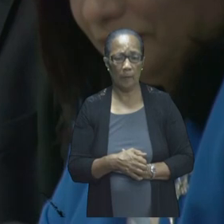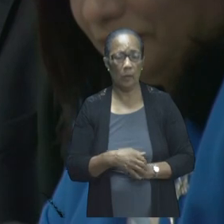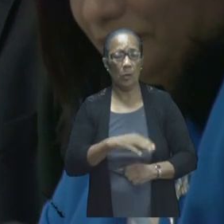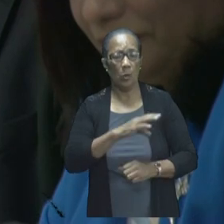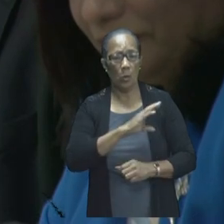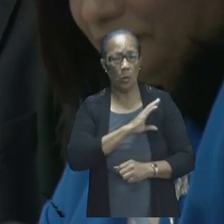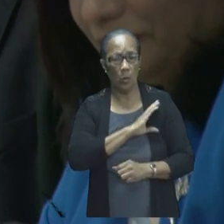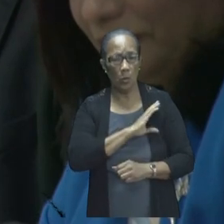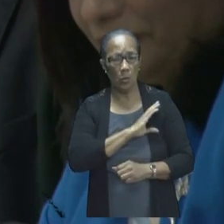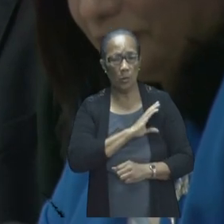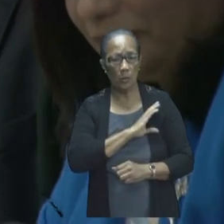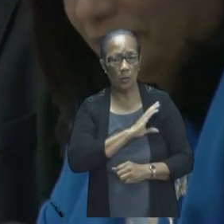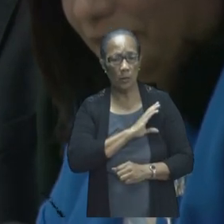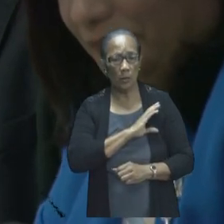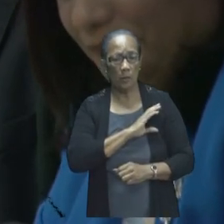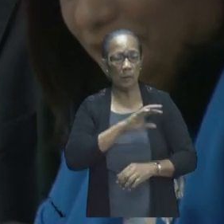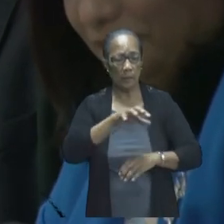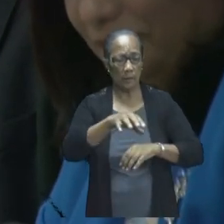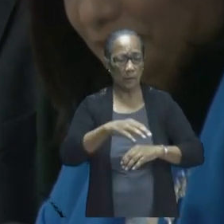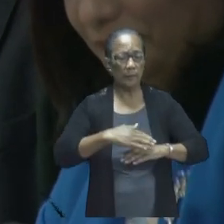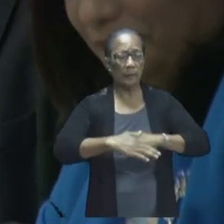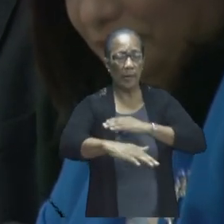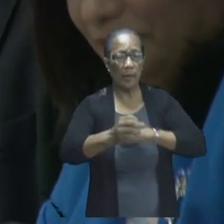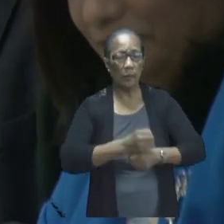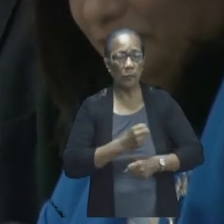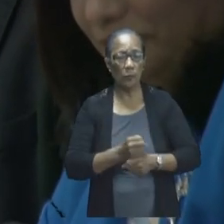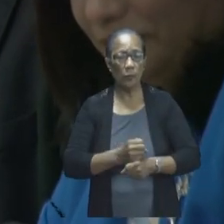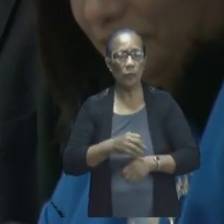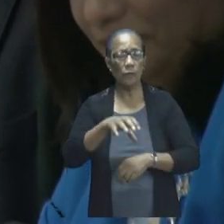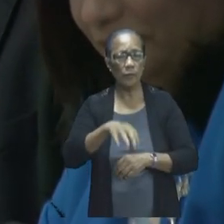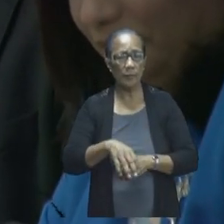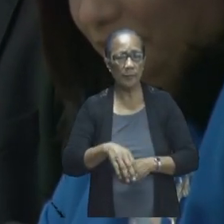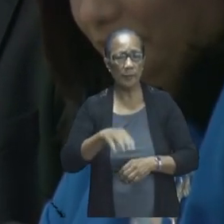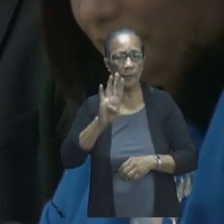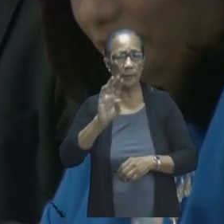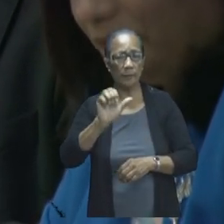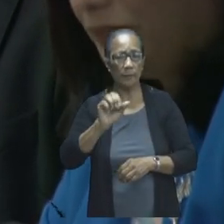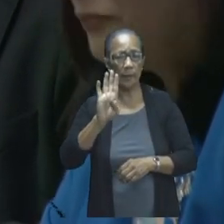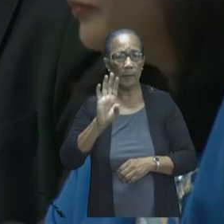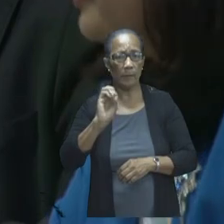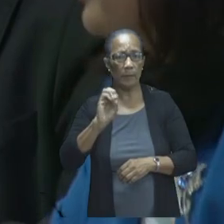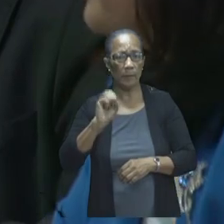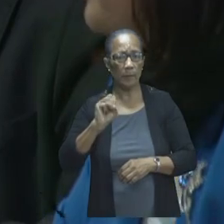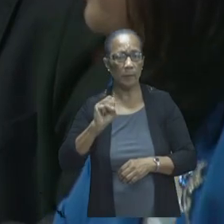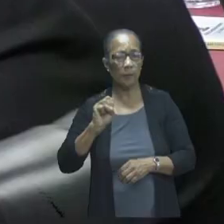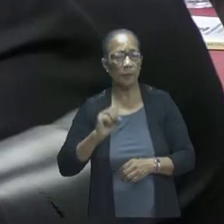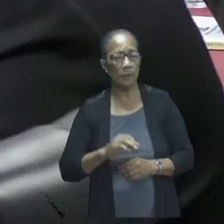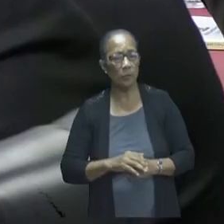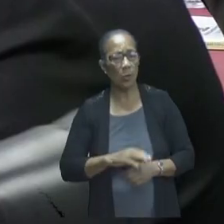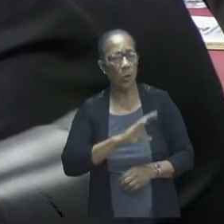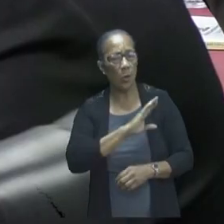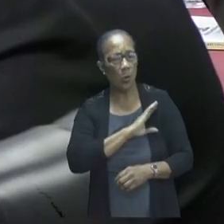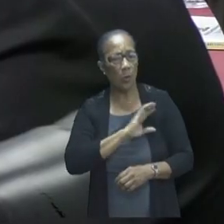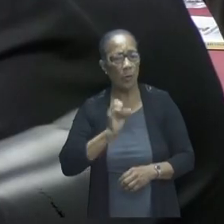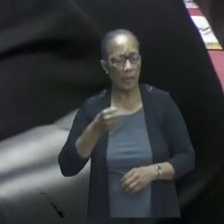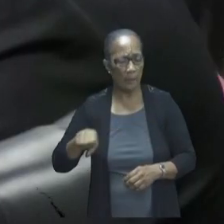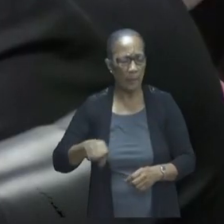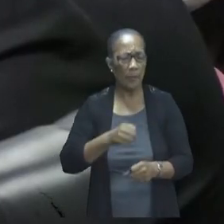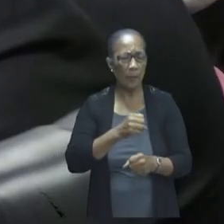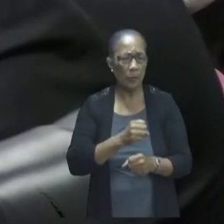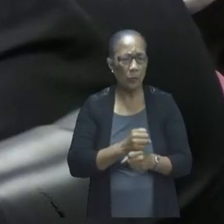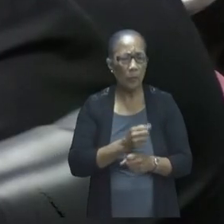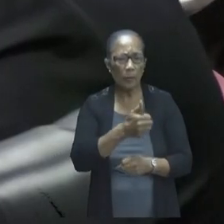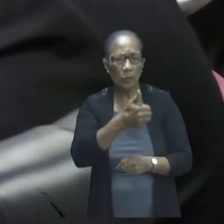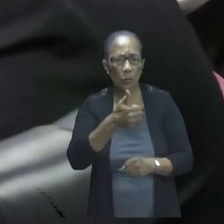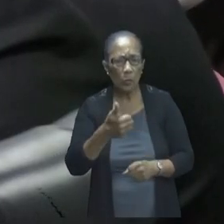waar een een aantal ondernemers aan zullen deelnemen en ik heb wat beroep is dat we met een goede